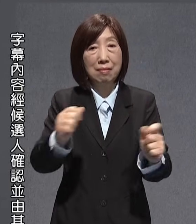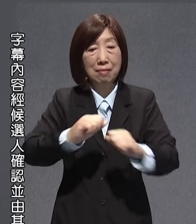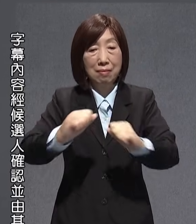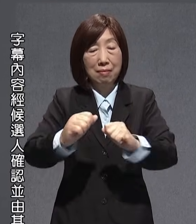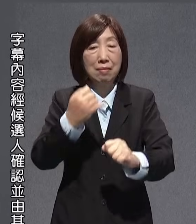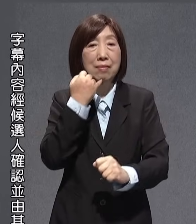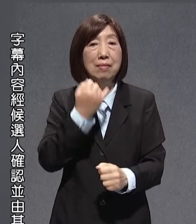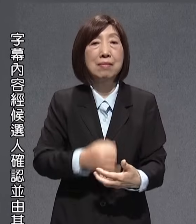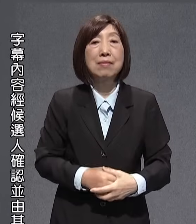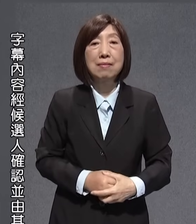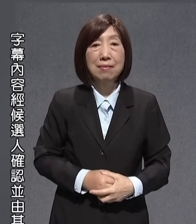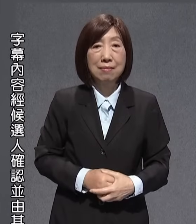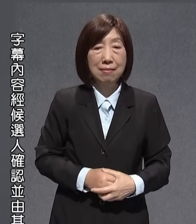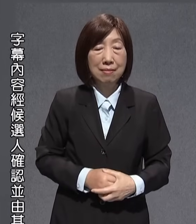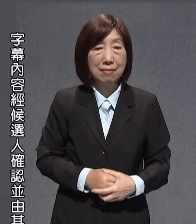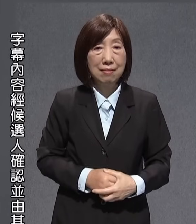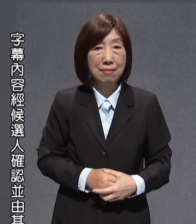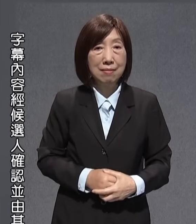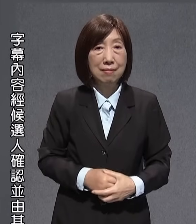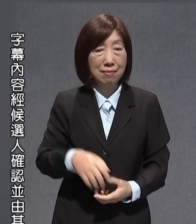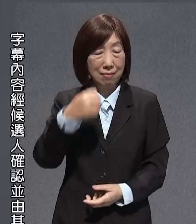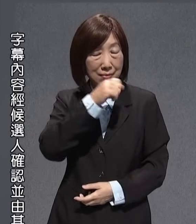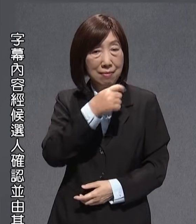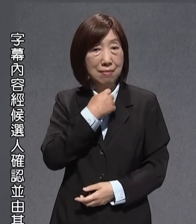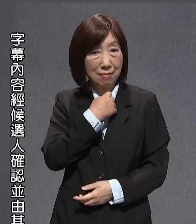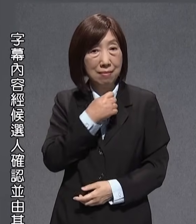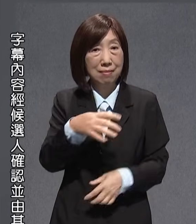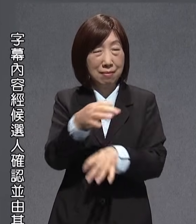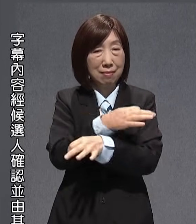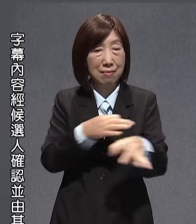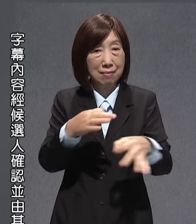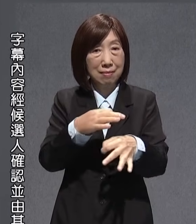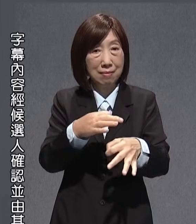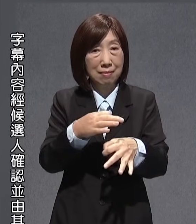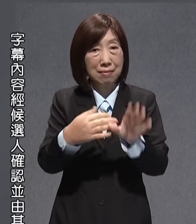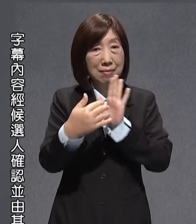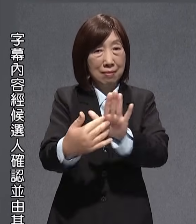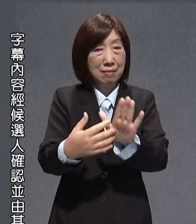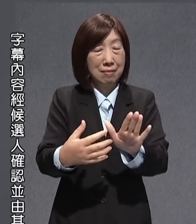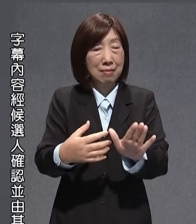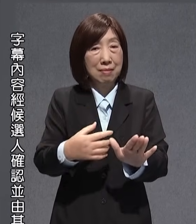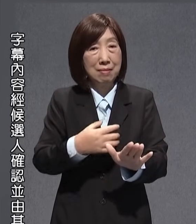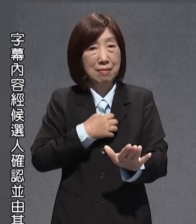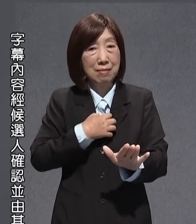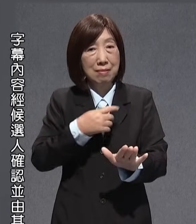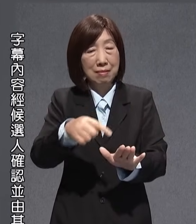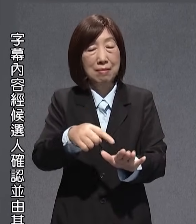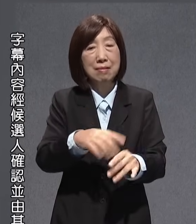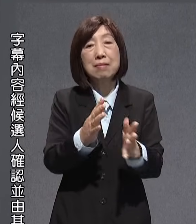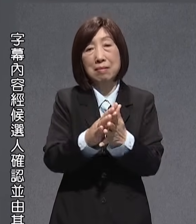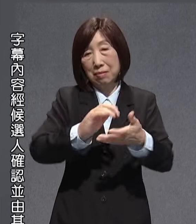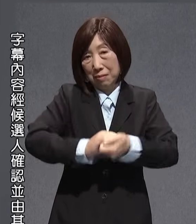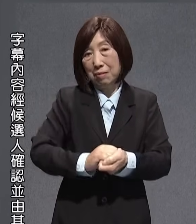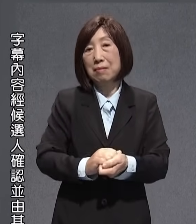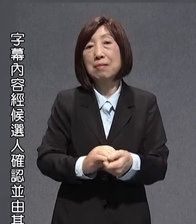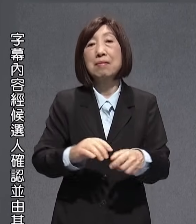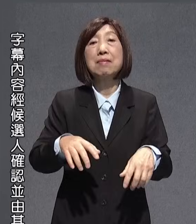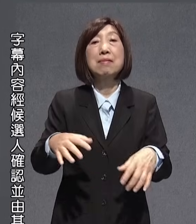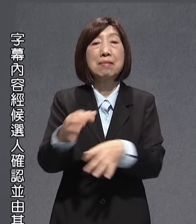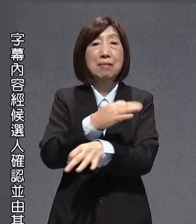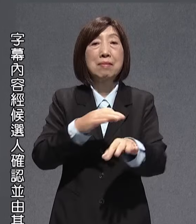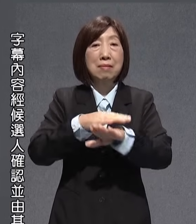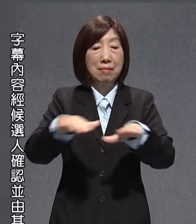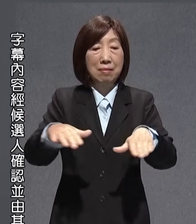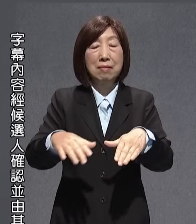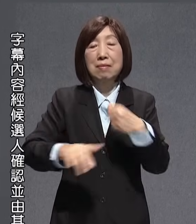力。台湾必须要有经济避险的意识，所以要制定经济安全法，要建立跨